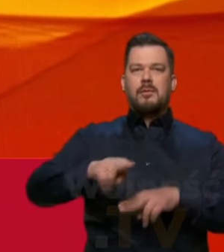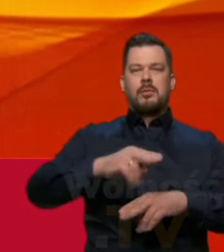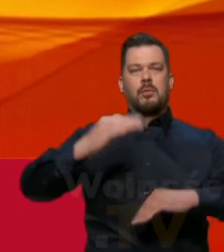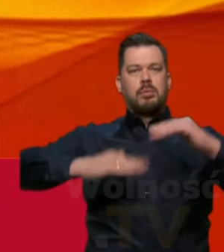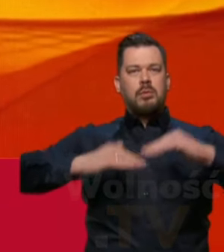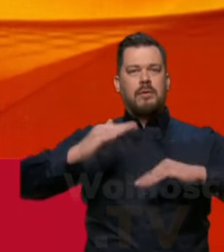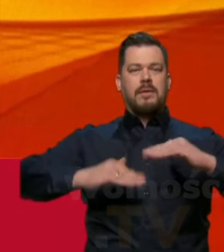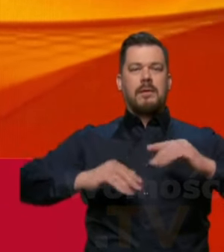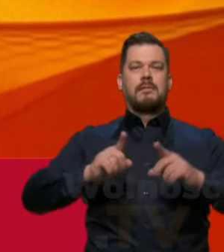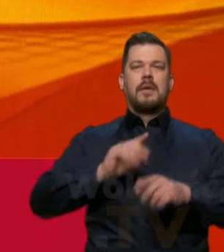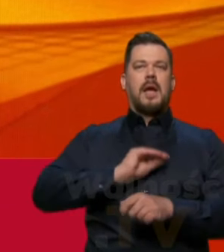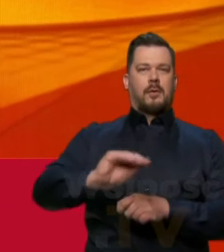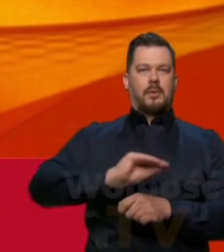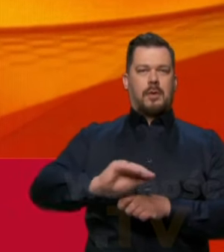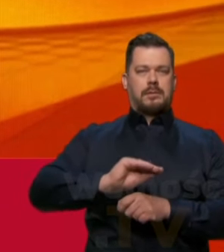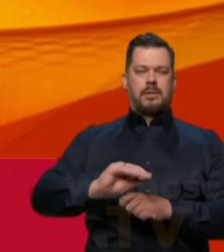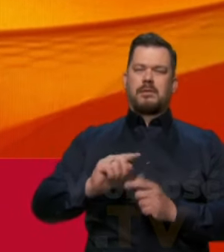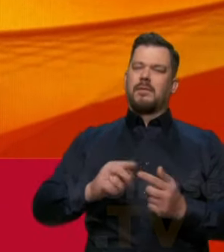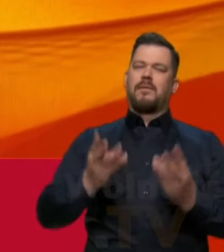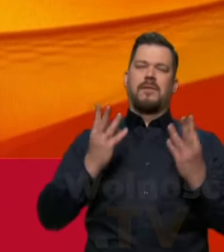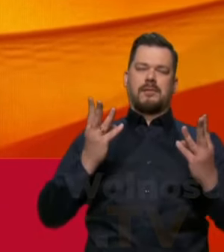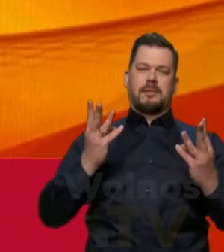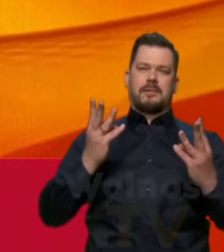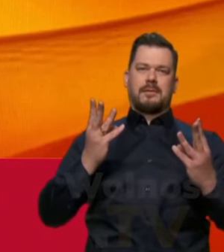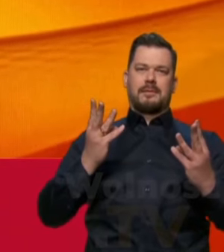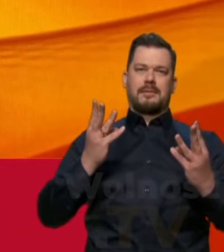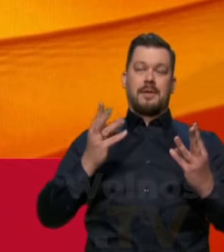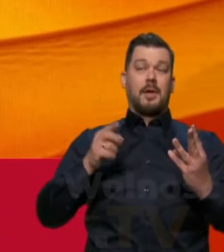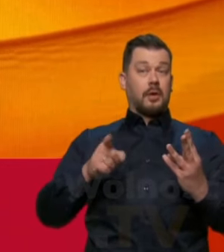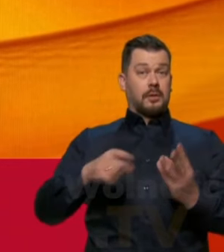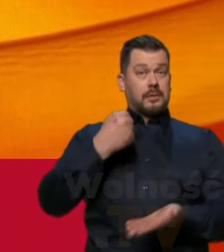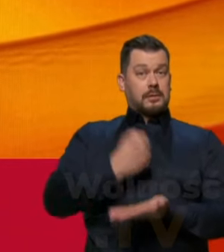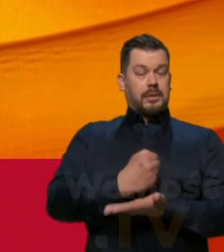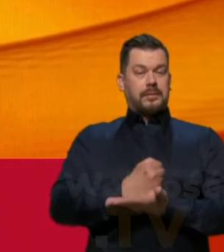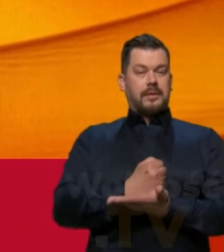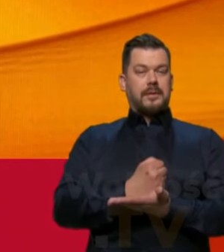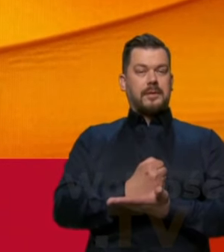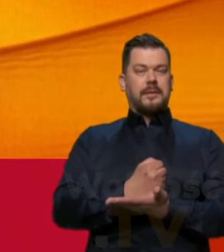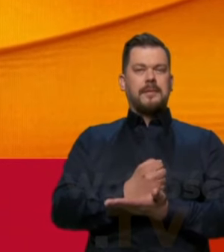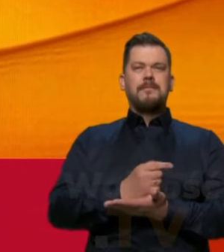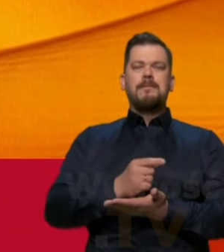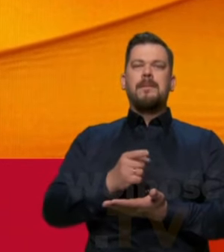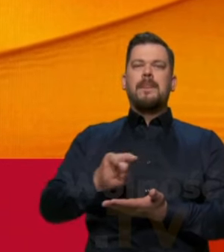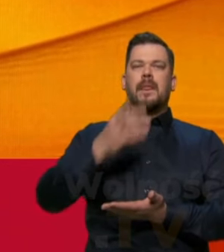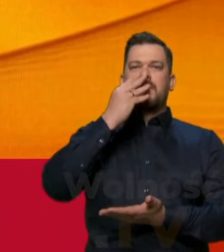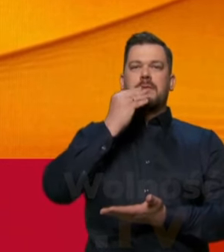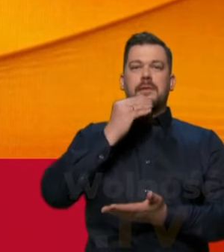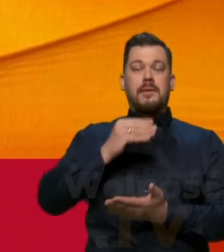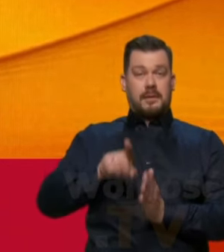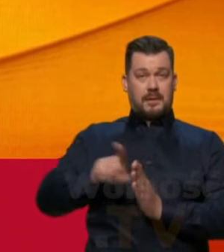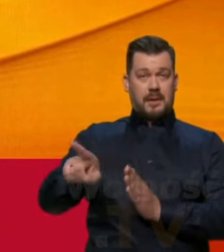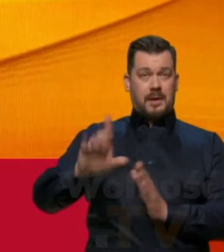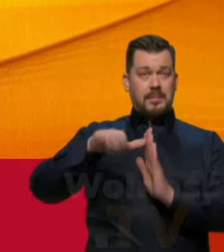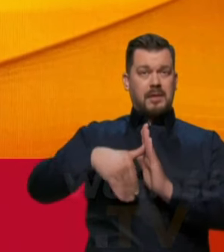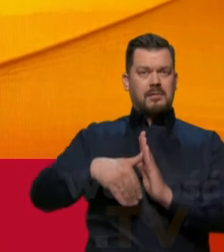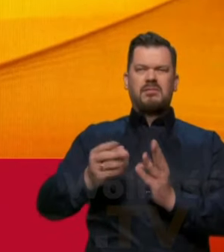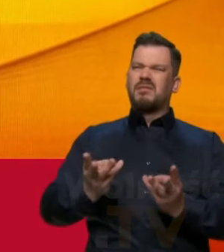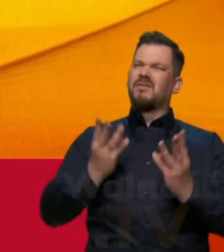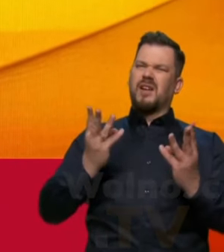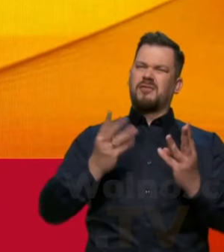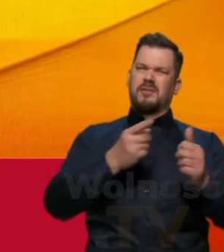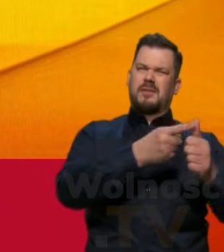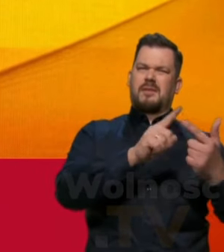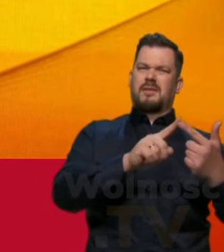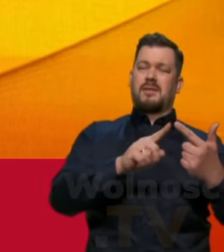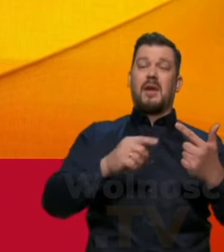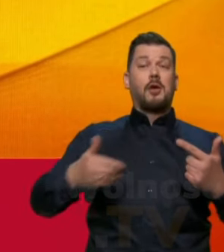transportową i edukacja, o której mówiliśmy. Tutaj te zadania w zakresie, w którym są one w rękach miasta, są ważniejsze. Chciałbym,